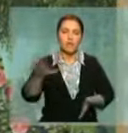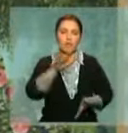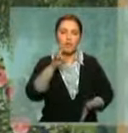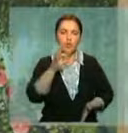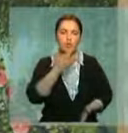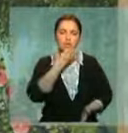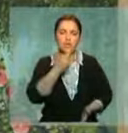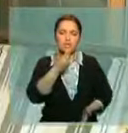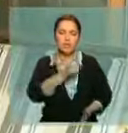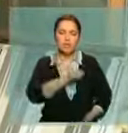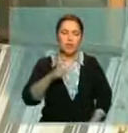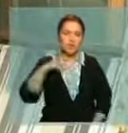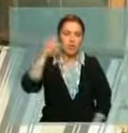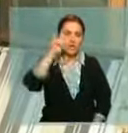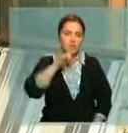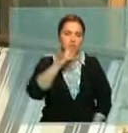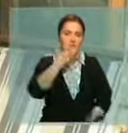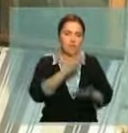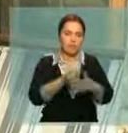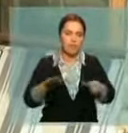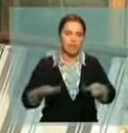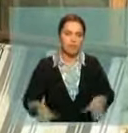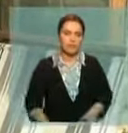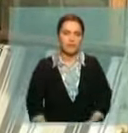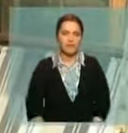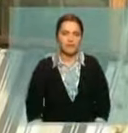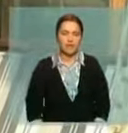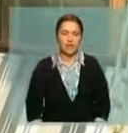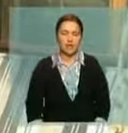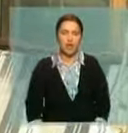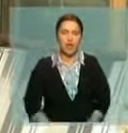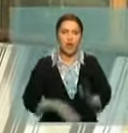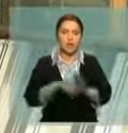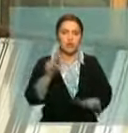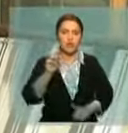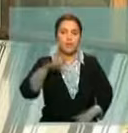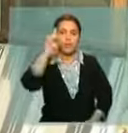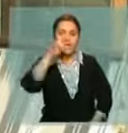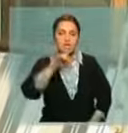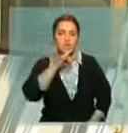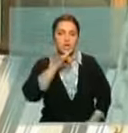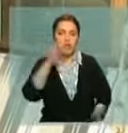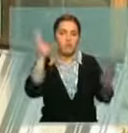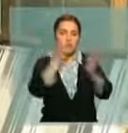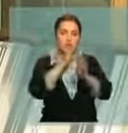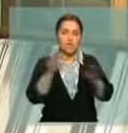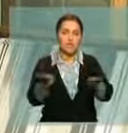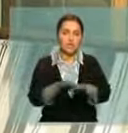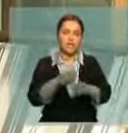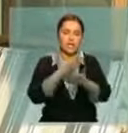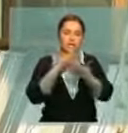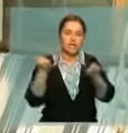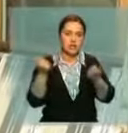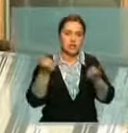родных мест не встречал. Ну, лучше, как в Казахстане, сейчас нигде не найдешь. И красивее